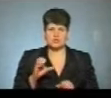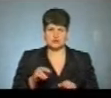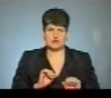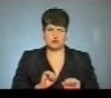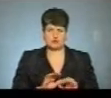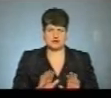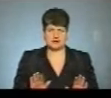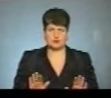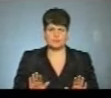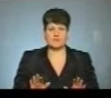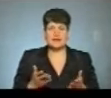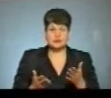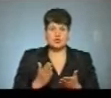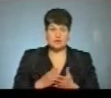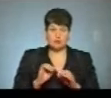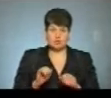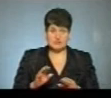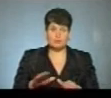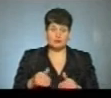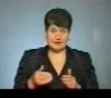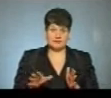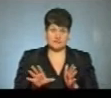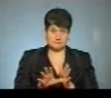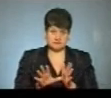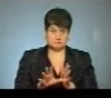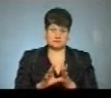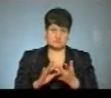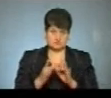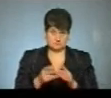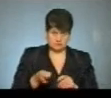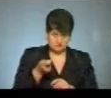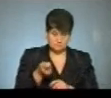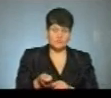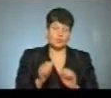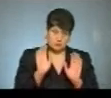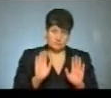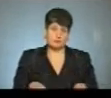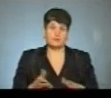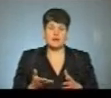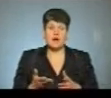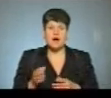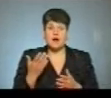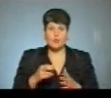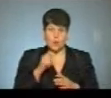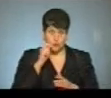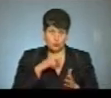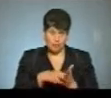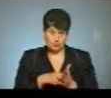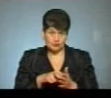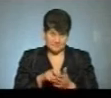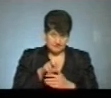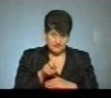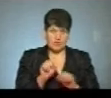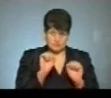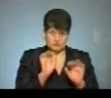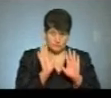захисту. Якщо є можливість подати електронним варіантом через сайт Міністерства соціальної політики, тоді так. Через Укрпошту так. Але звертатися не